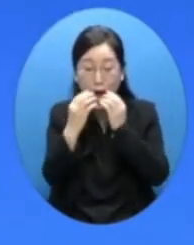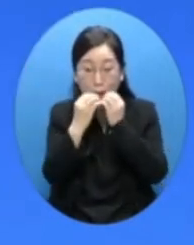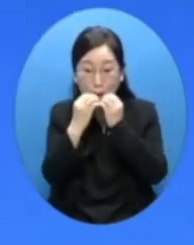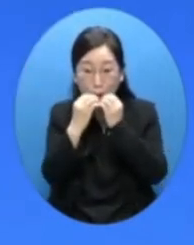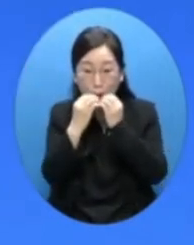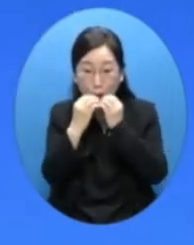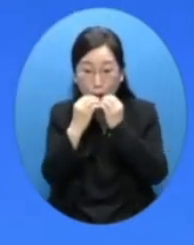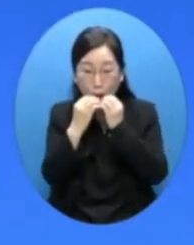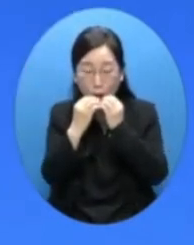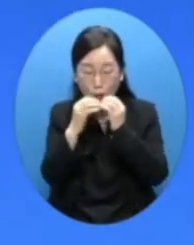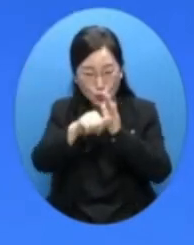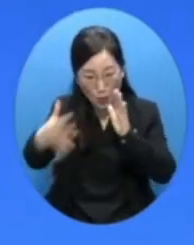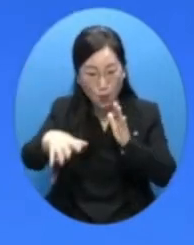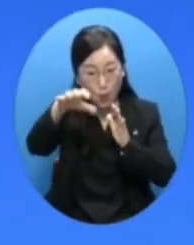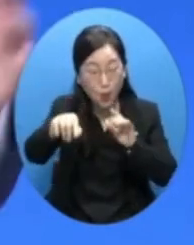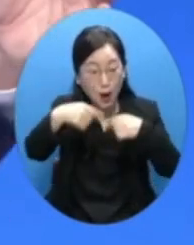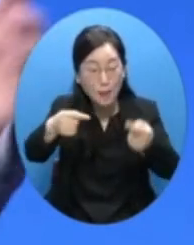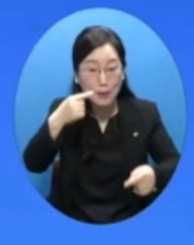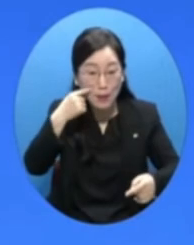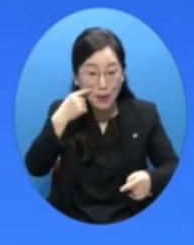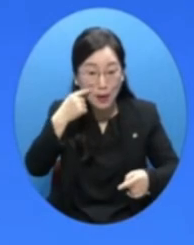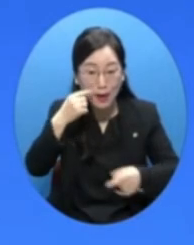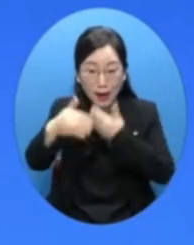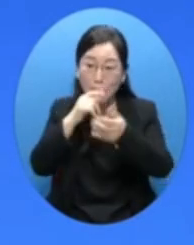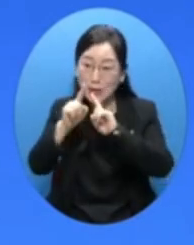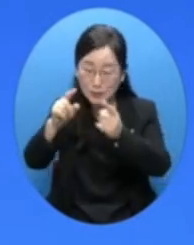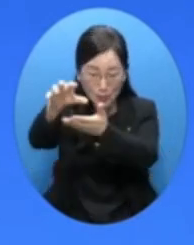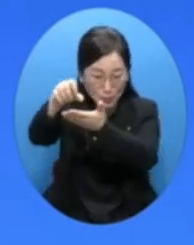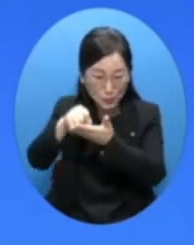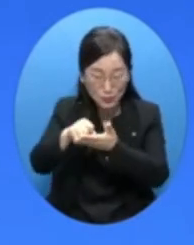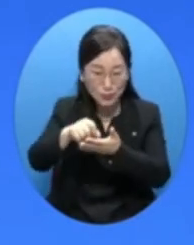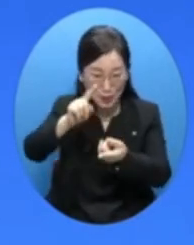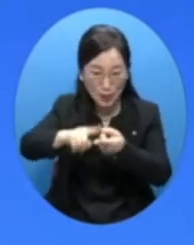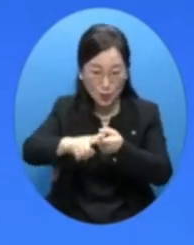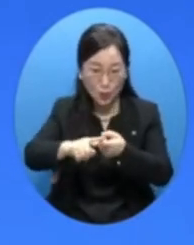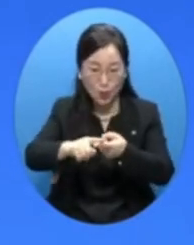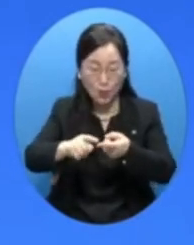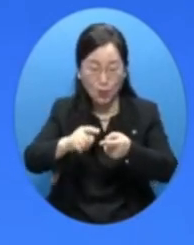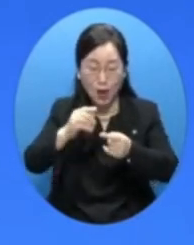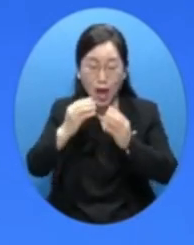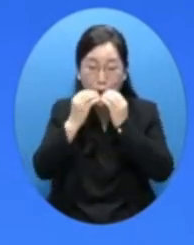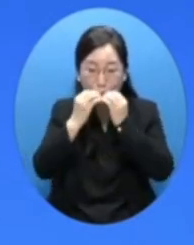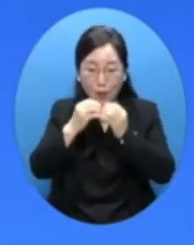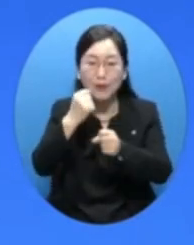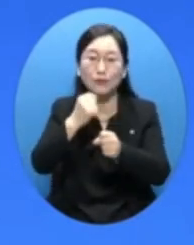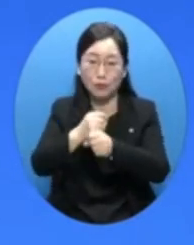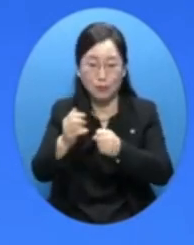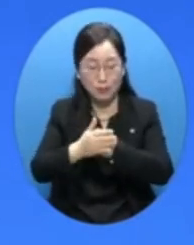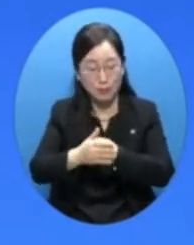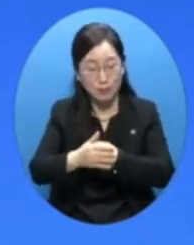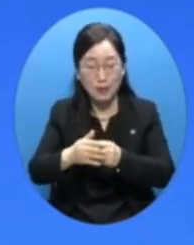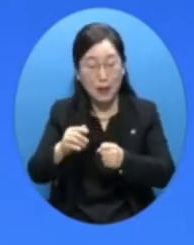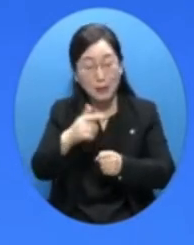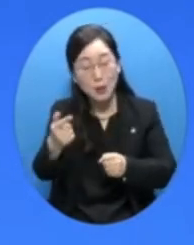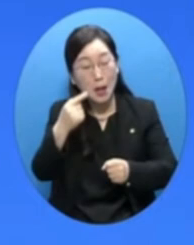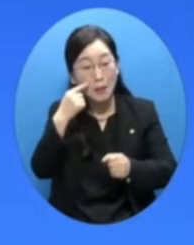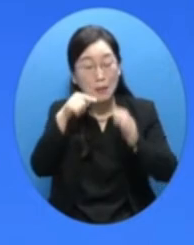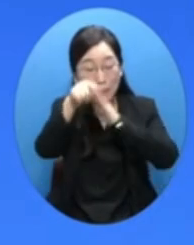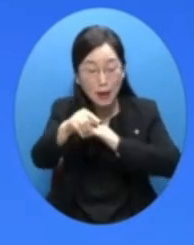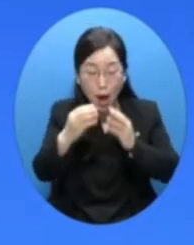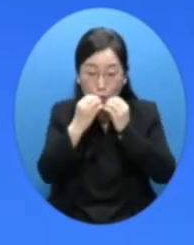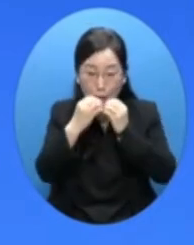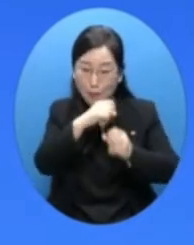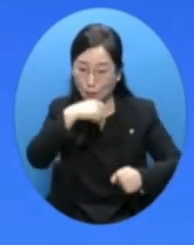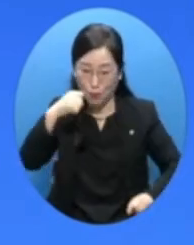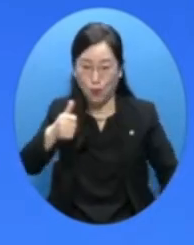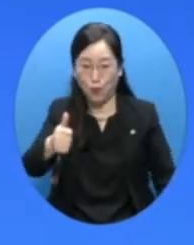가보자. 저녁 성회를 끝나고 밤늦게 갔는데 그 집에 가서 햄버거를 먹어보니까 맛이 있더라고요. 미국 가면 꼭